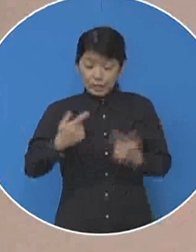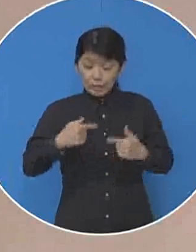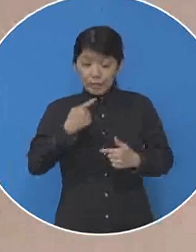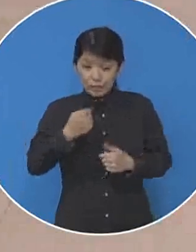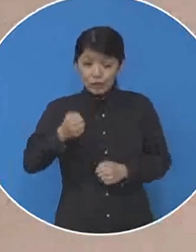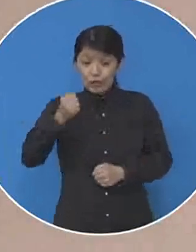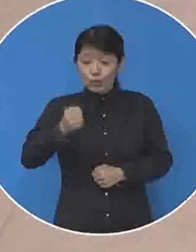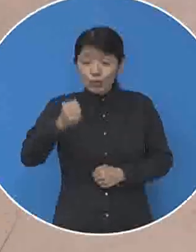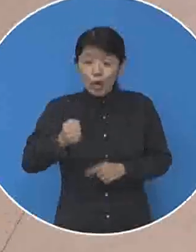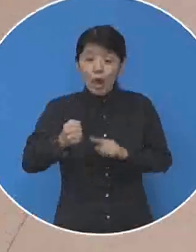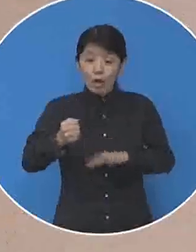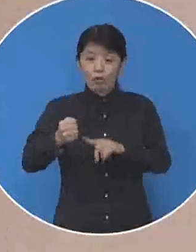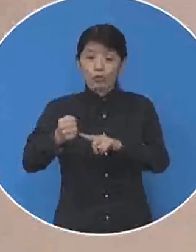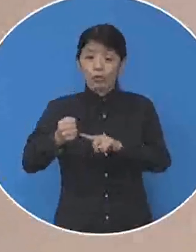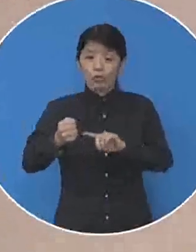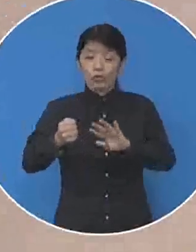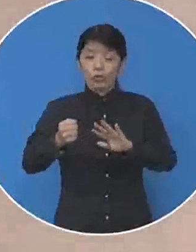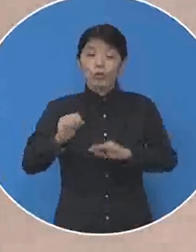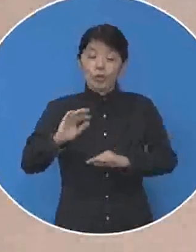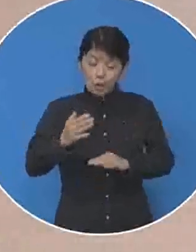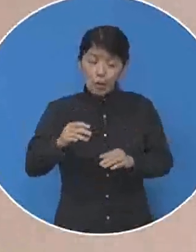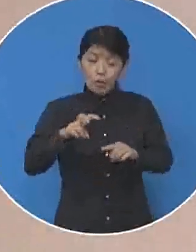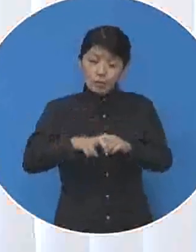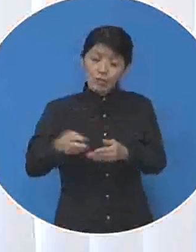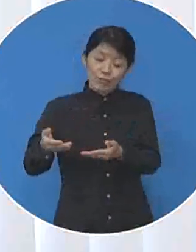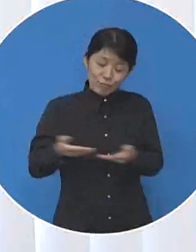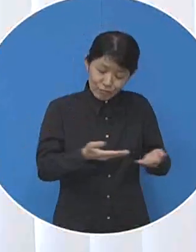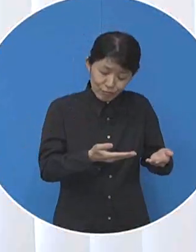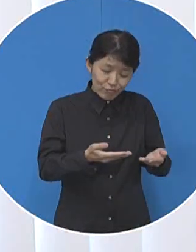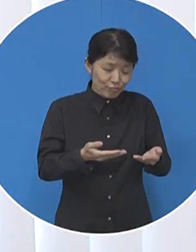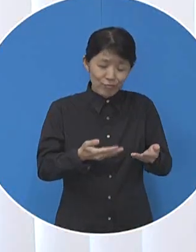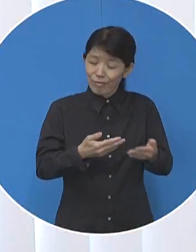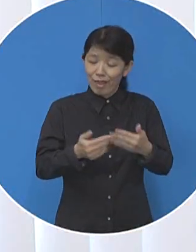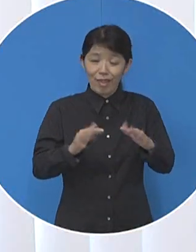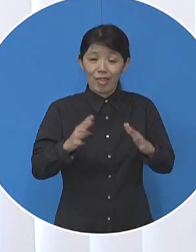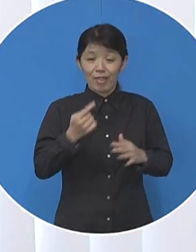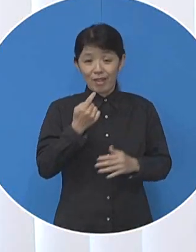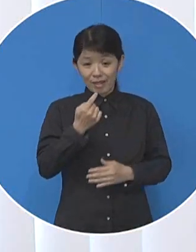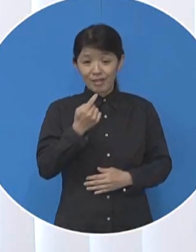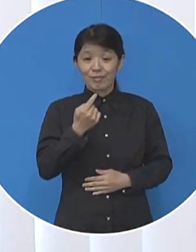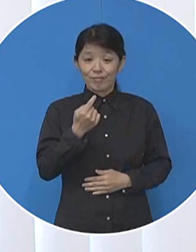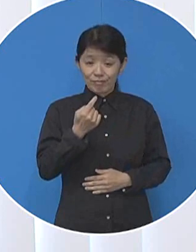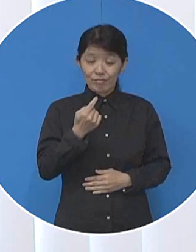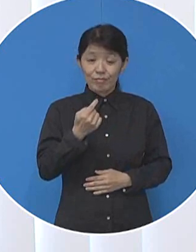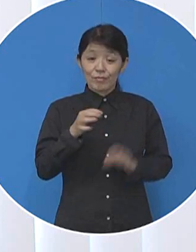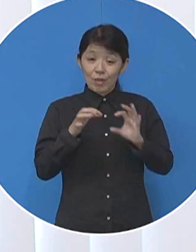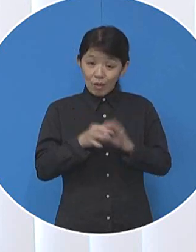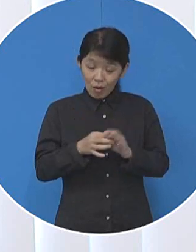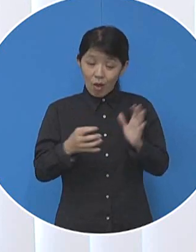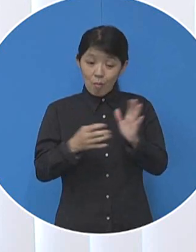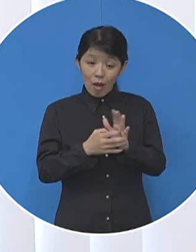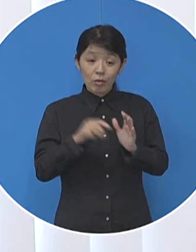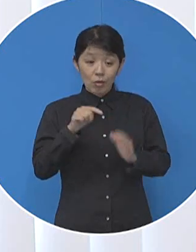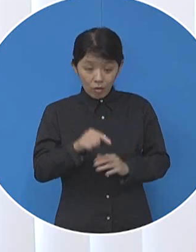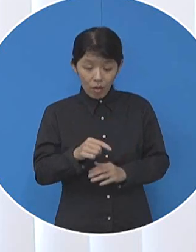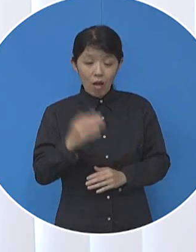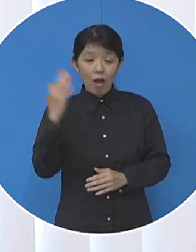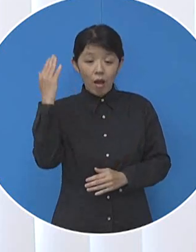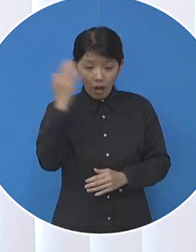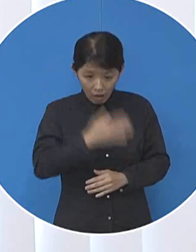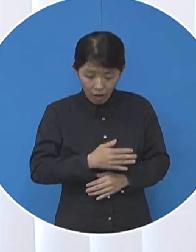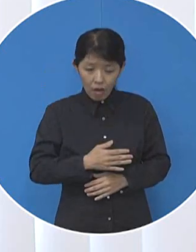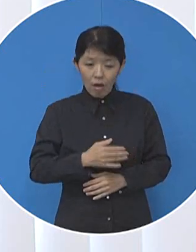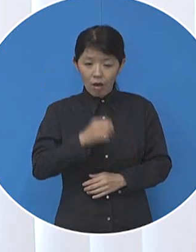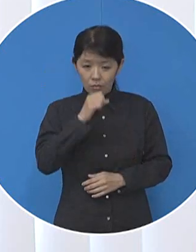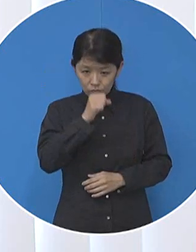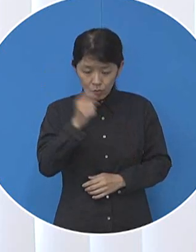杖をついて歩いていますけれども、なかなか譲っていただけなかったので、このヘルプマークの存